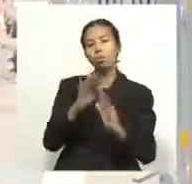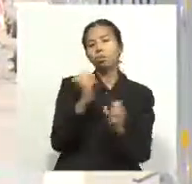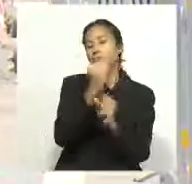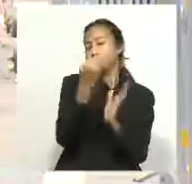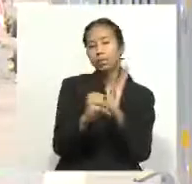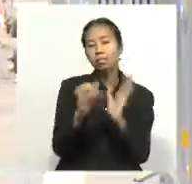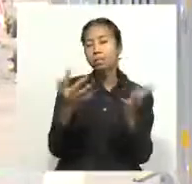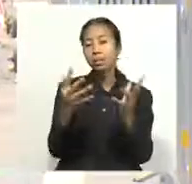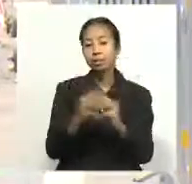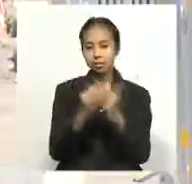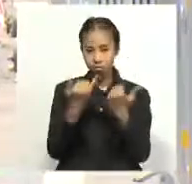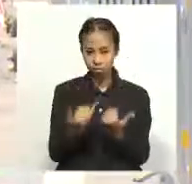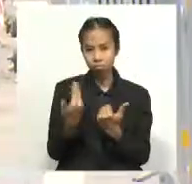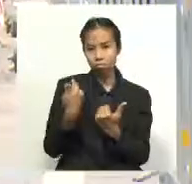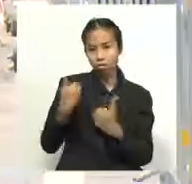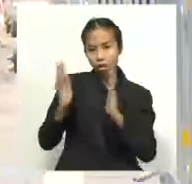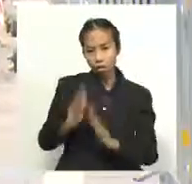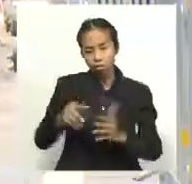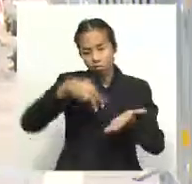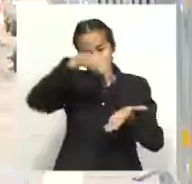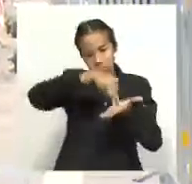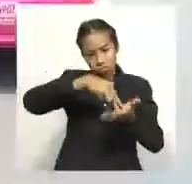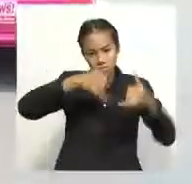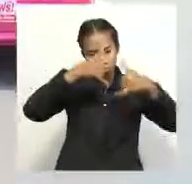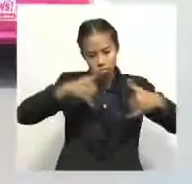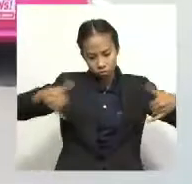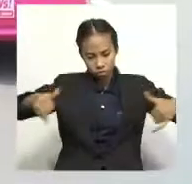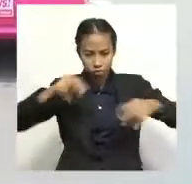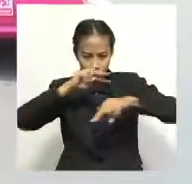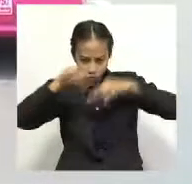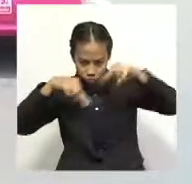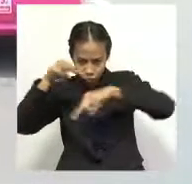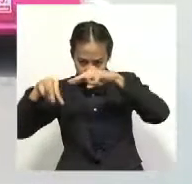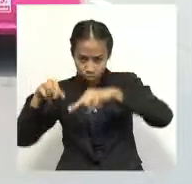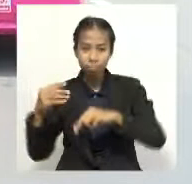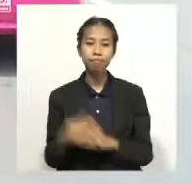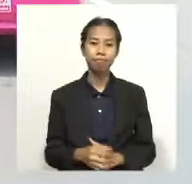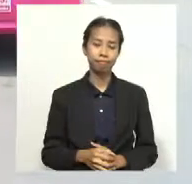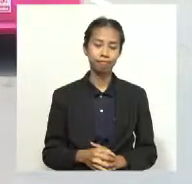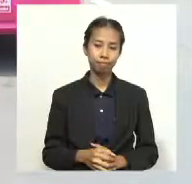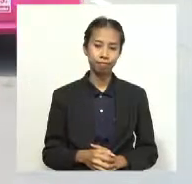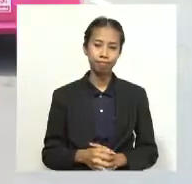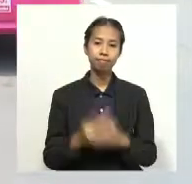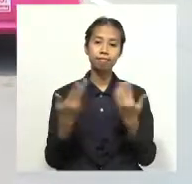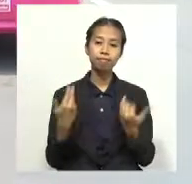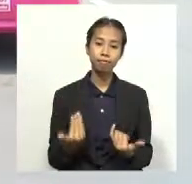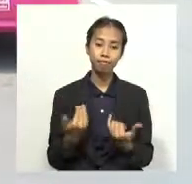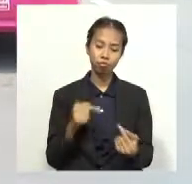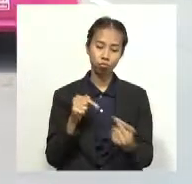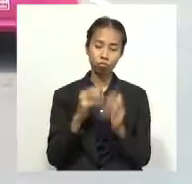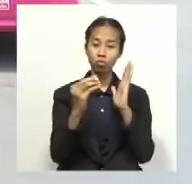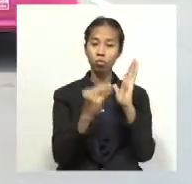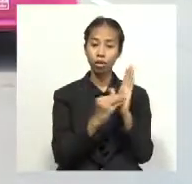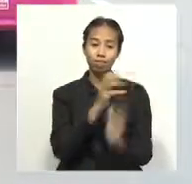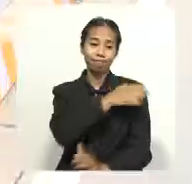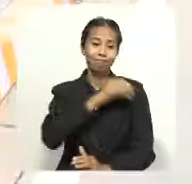ค้านะคะและบริเวณเนี่ยก็ยังมีเจ้าหน้าที่ประจำจุดเพื่อดูแลความเรียบร้อยอีกด้วยอย่างที่เห็นนี้เลยค่ะขณะเดียวกันนะคะทางกรุงเท